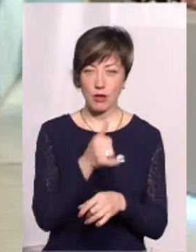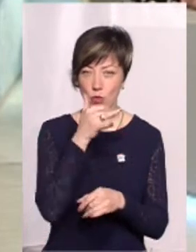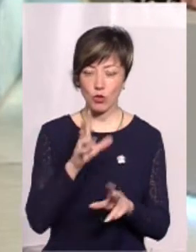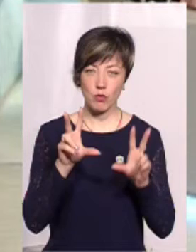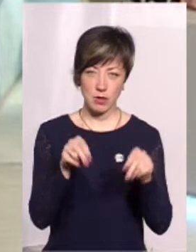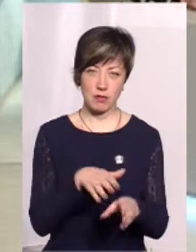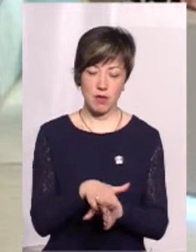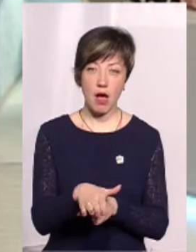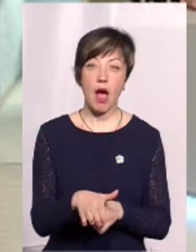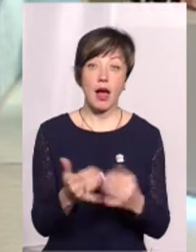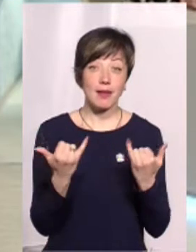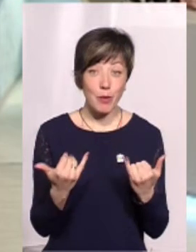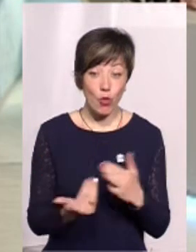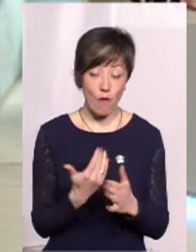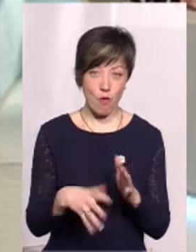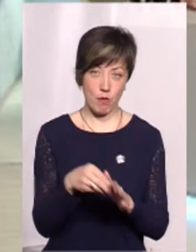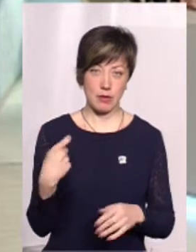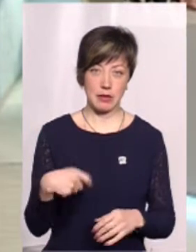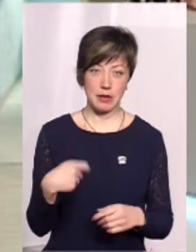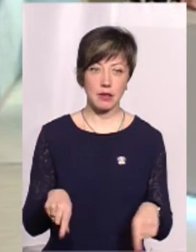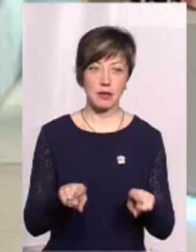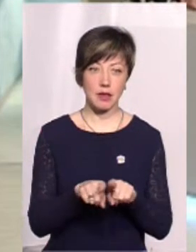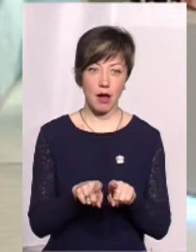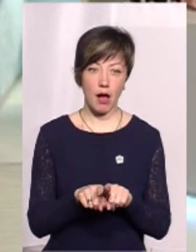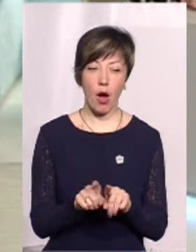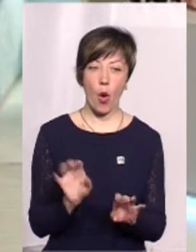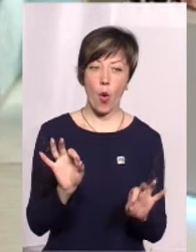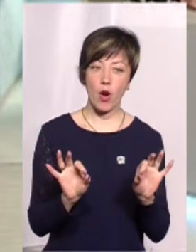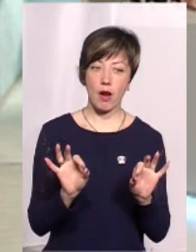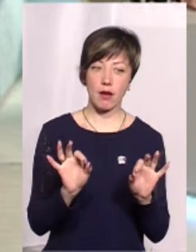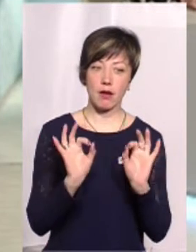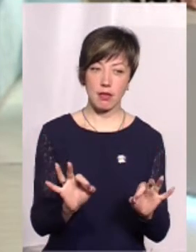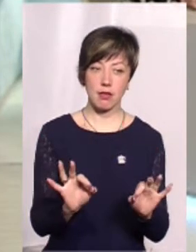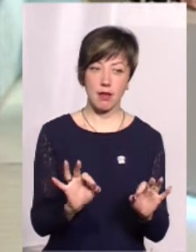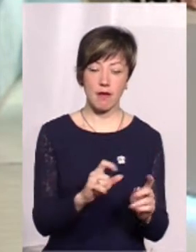тим більше, що теперішній новообраний президент, отака коректна формула,